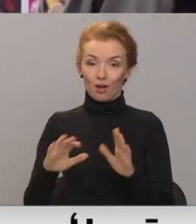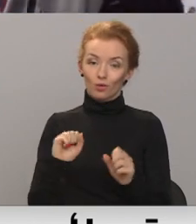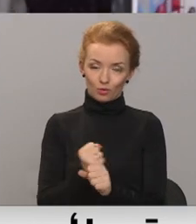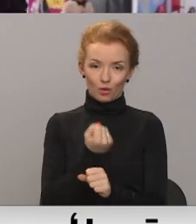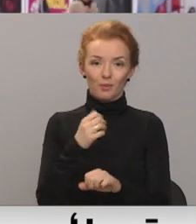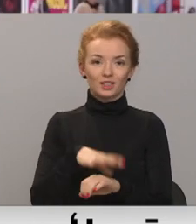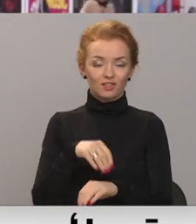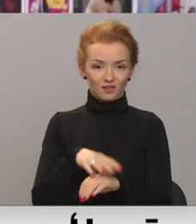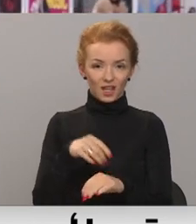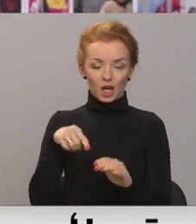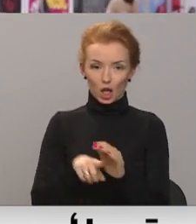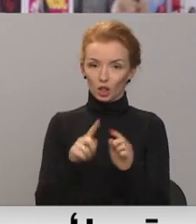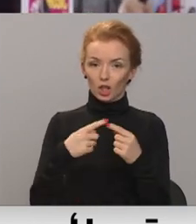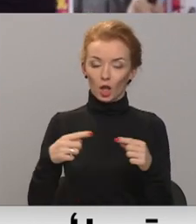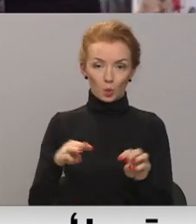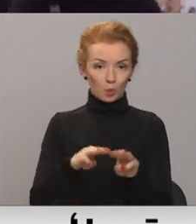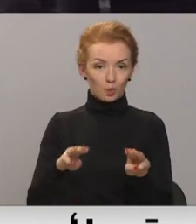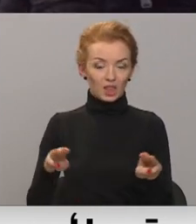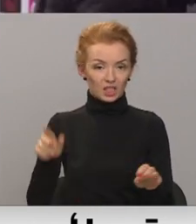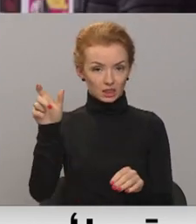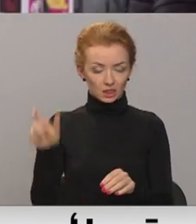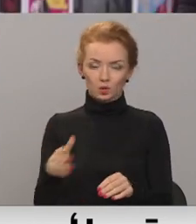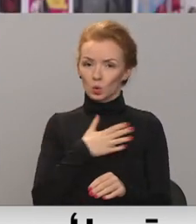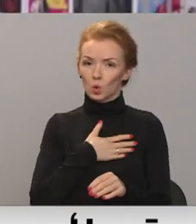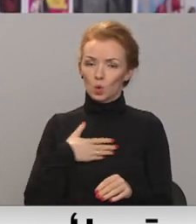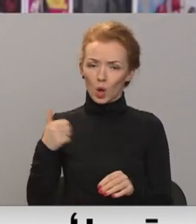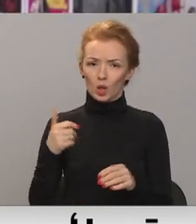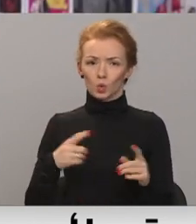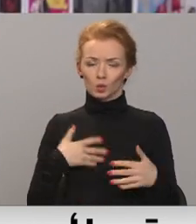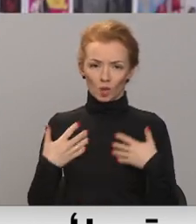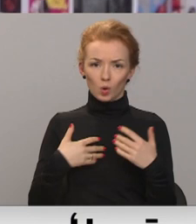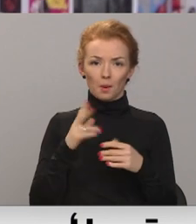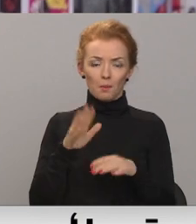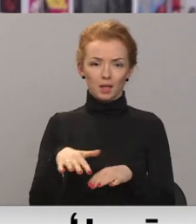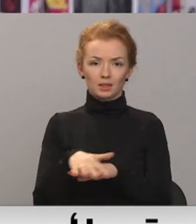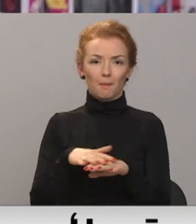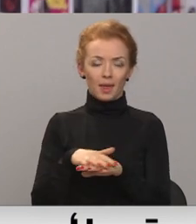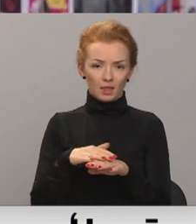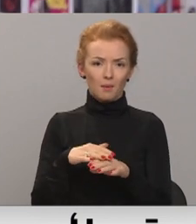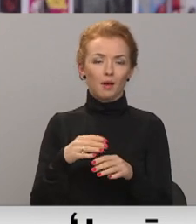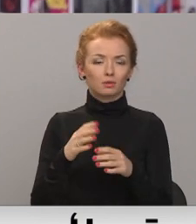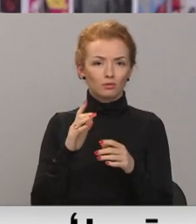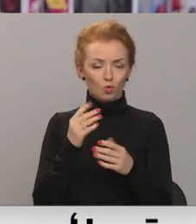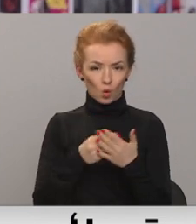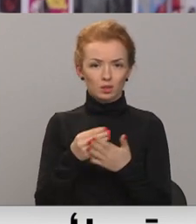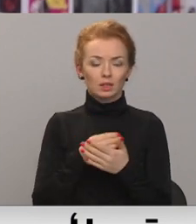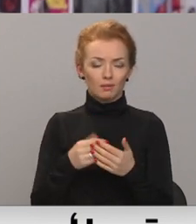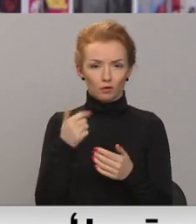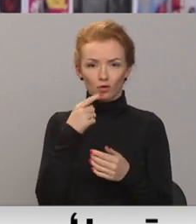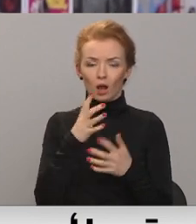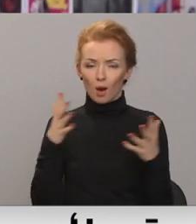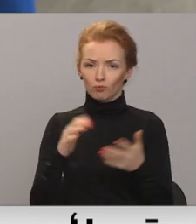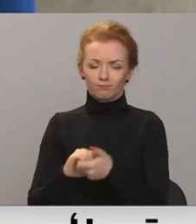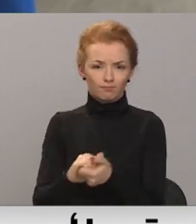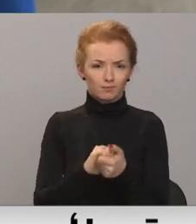tomēr Zviedrijas iekšlietu ministrs ļoti uzsvēra tieši sabiedrības nozīmi būt vienotai, un lūk viņa teiktais.